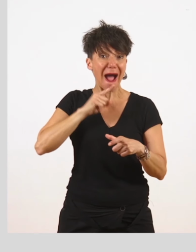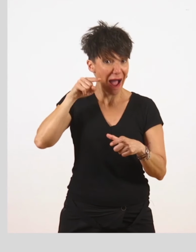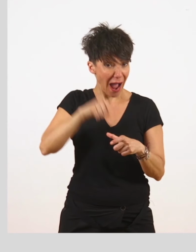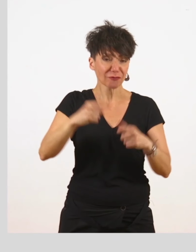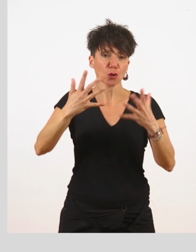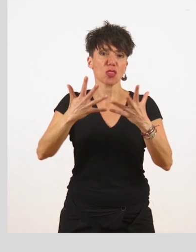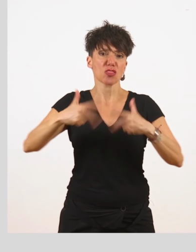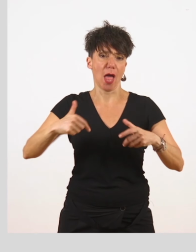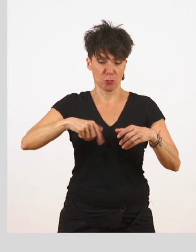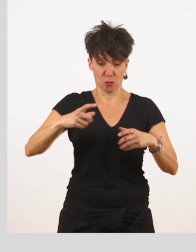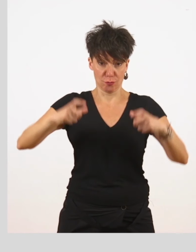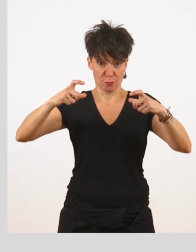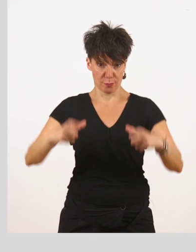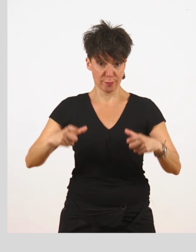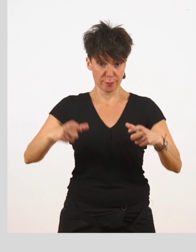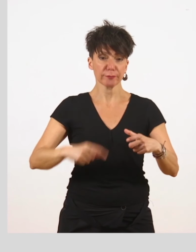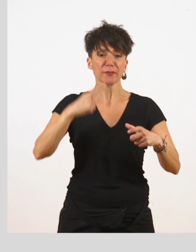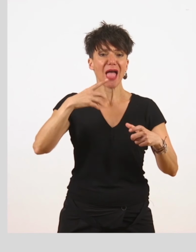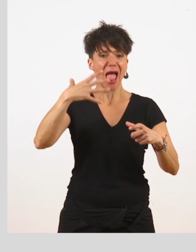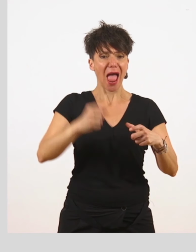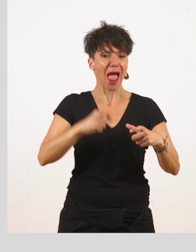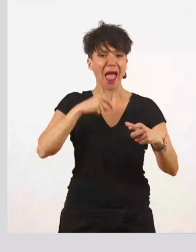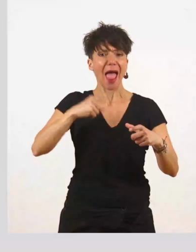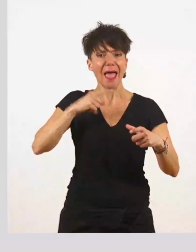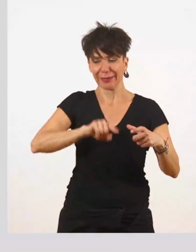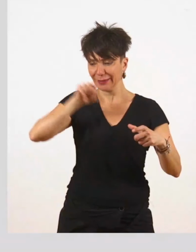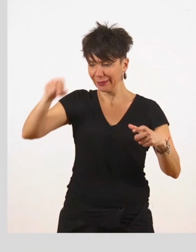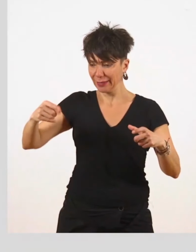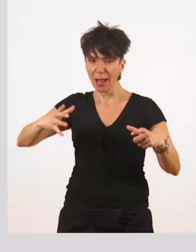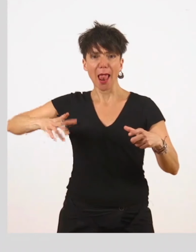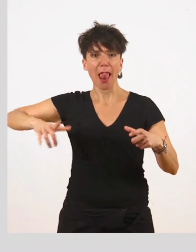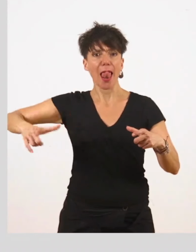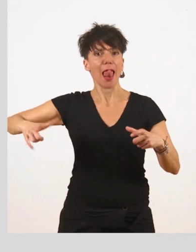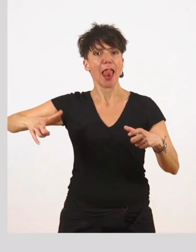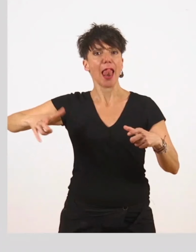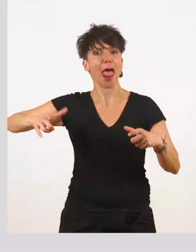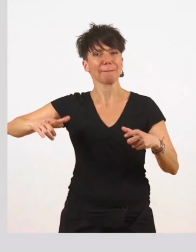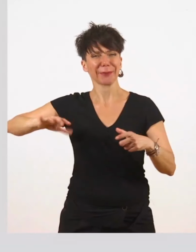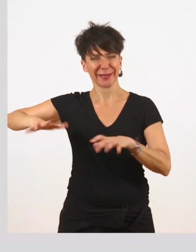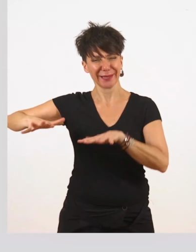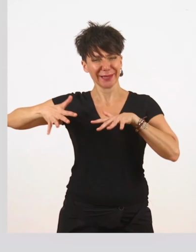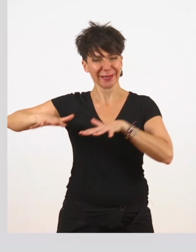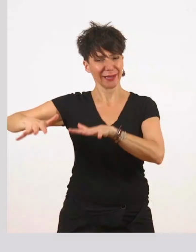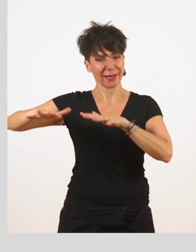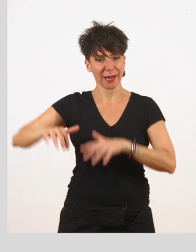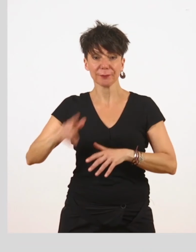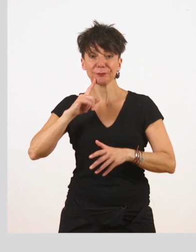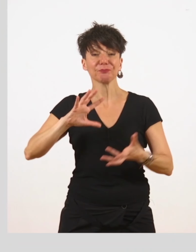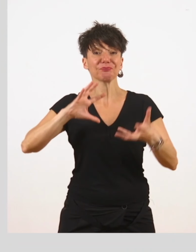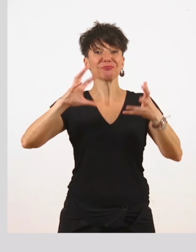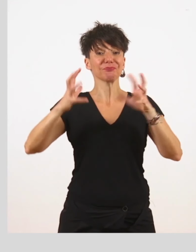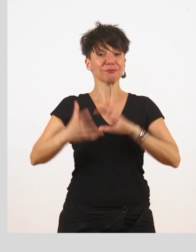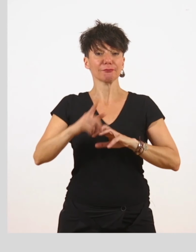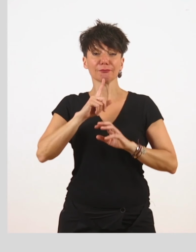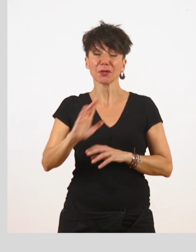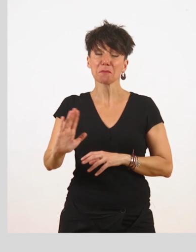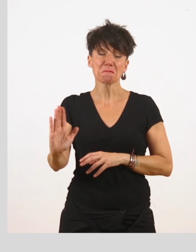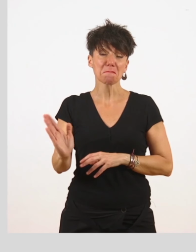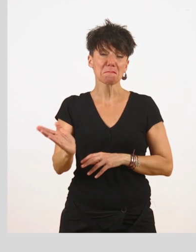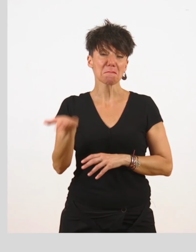The Theater. Γύρω γύρω κύπη και μία μικρή λίμνη. Περνάμε στο θέατρο Globe. Εδώ θα το δούμε σε μία παλιά